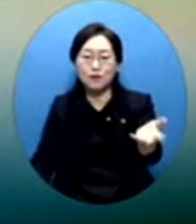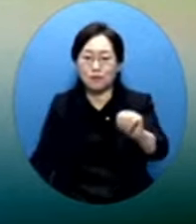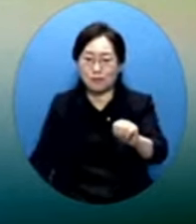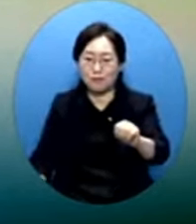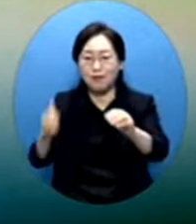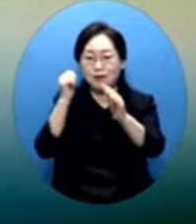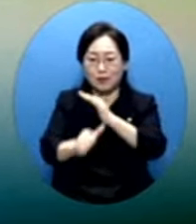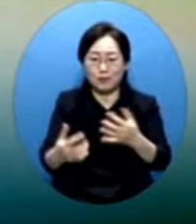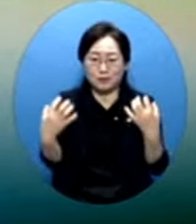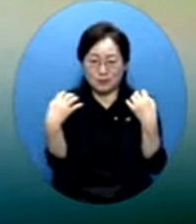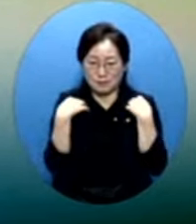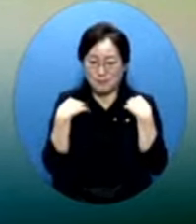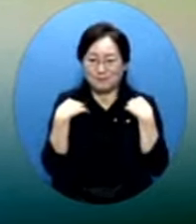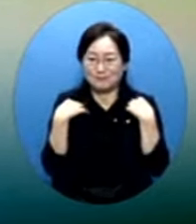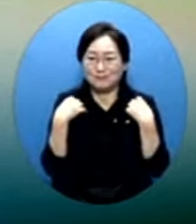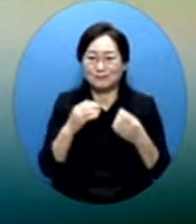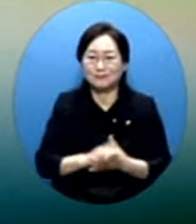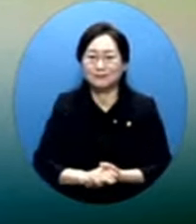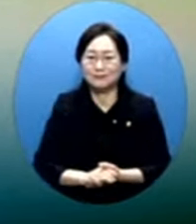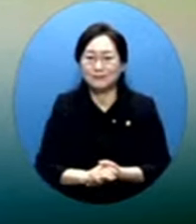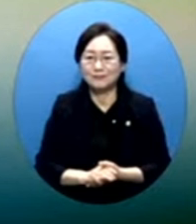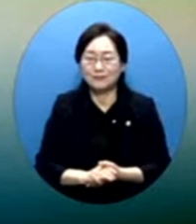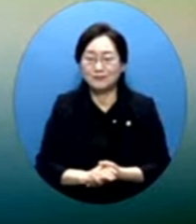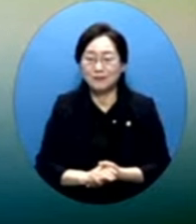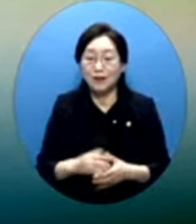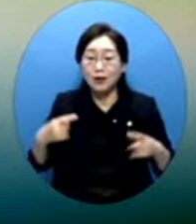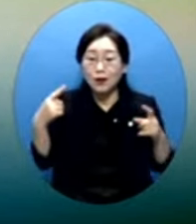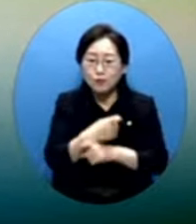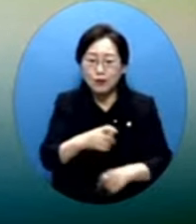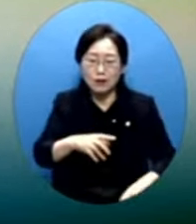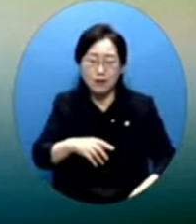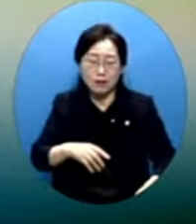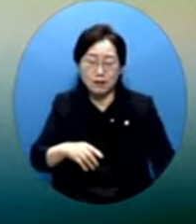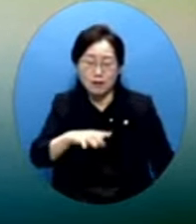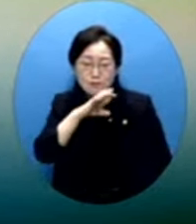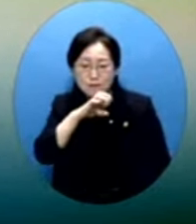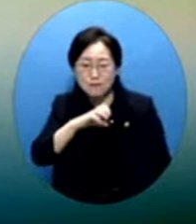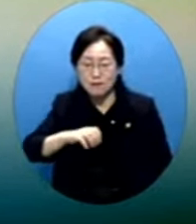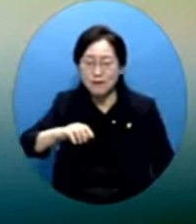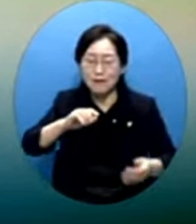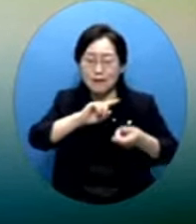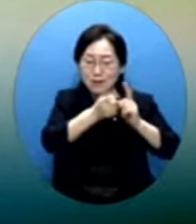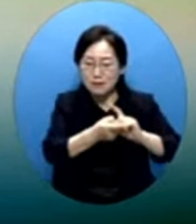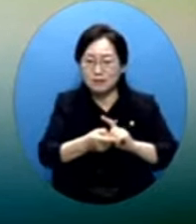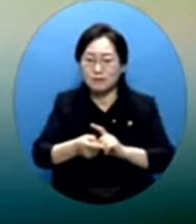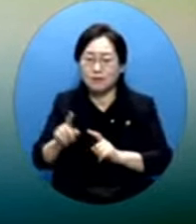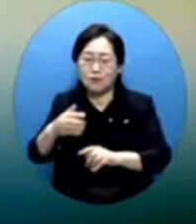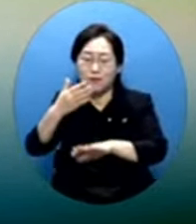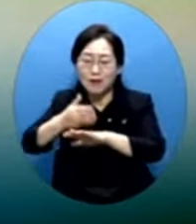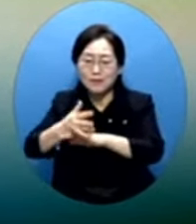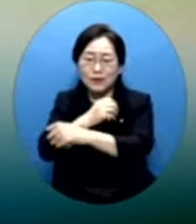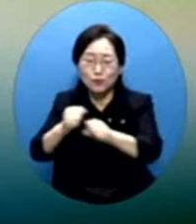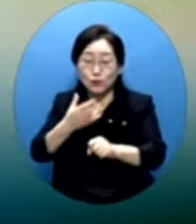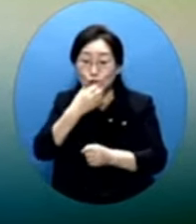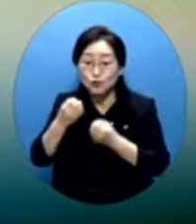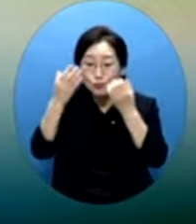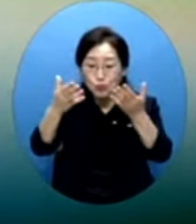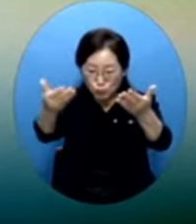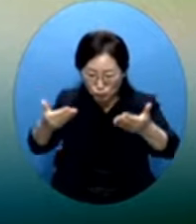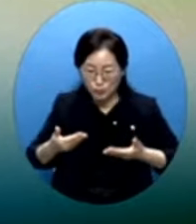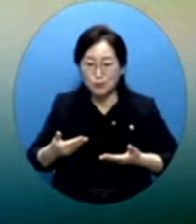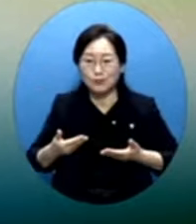대표로 일하고 있습니다 원망과 복수 되신 감사와 용서로 축복의 길이 열렸습니다